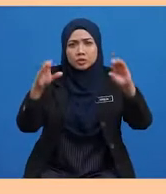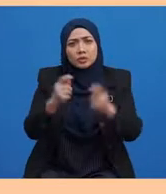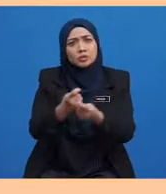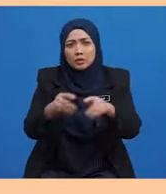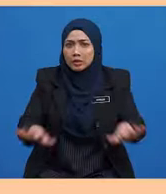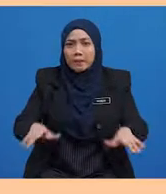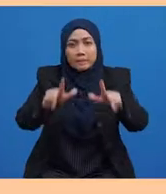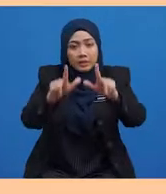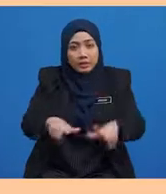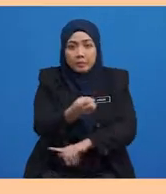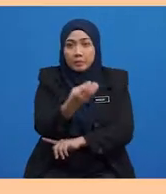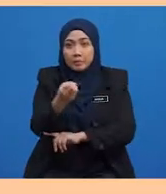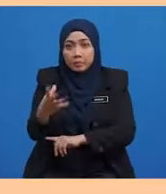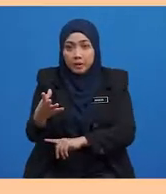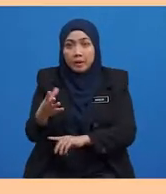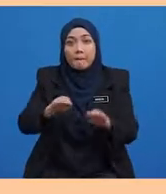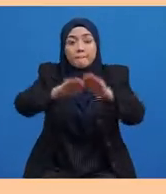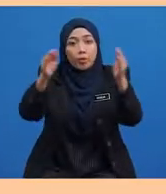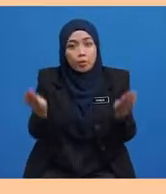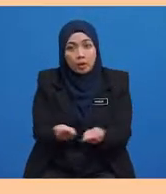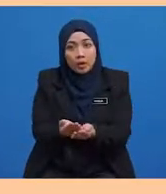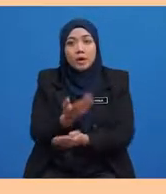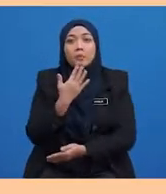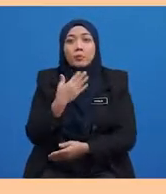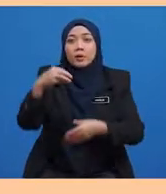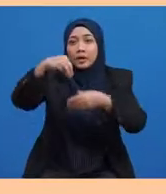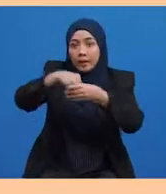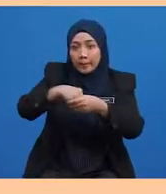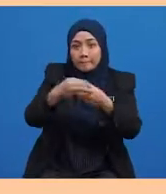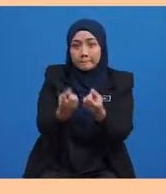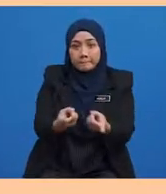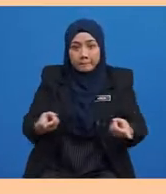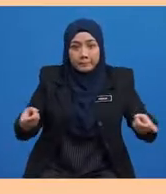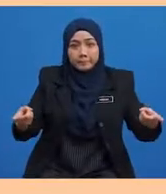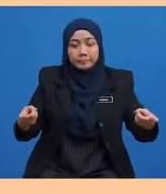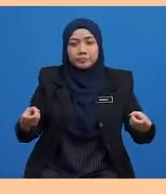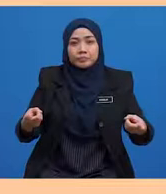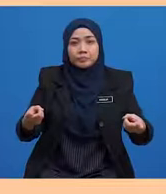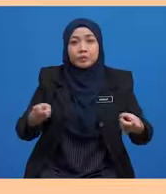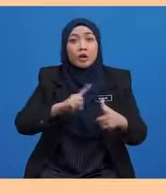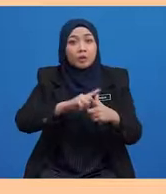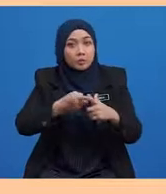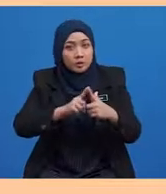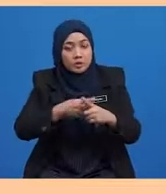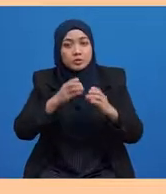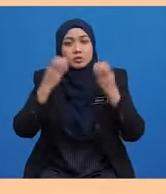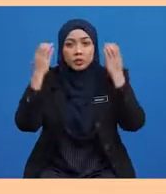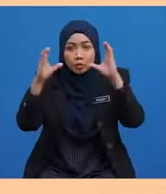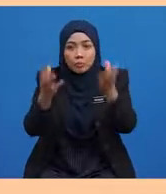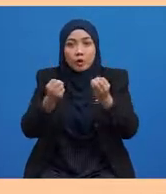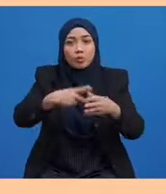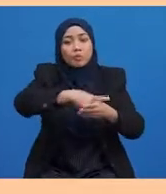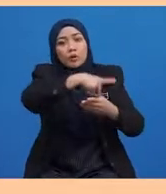meletakkan beberapa biji bola berwarna dalam dulang ini. Kemudian cikgu ingin mengeluarkan